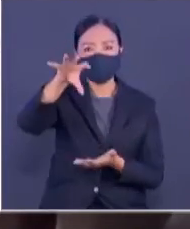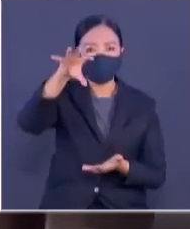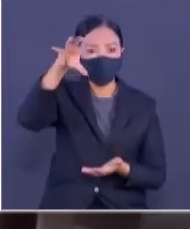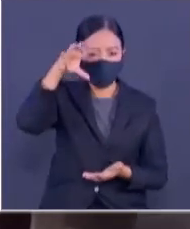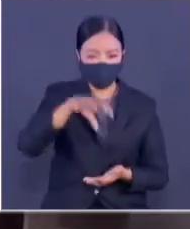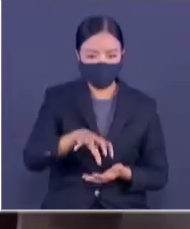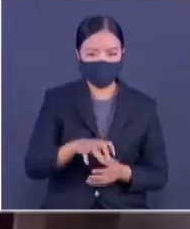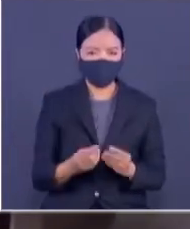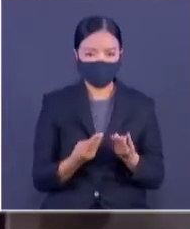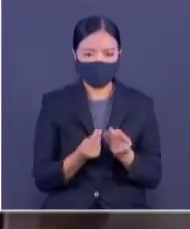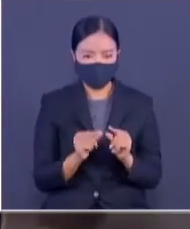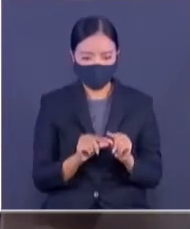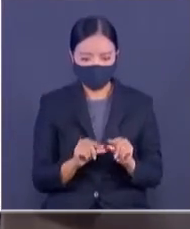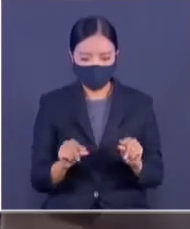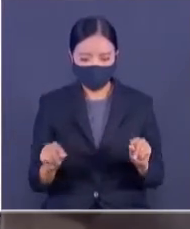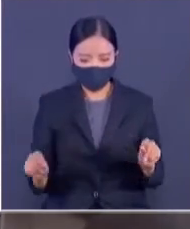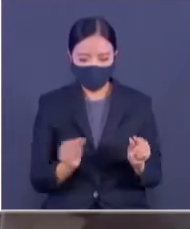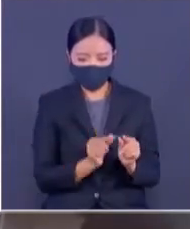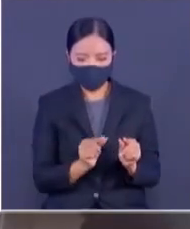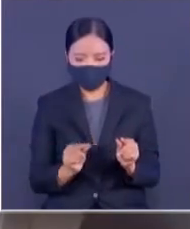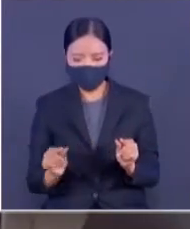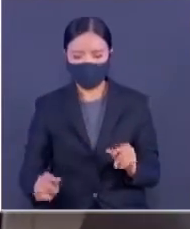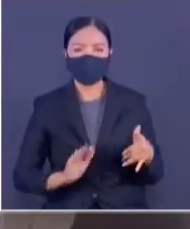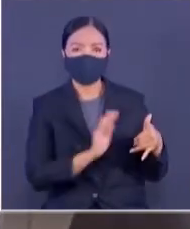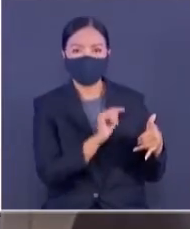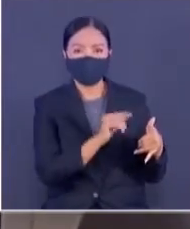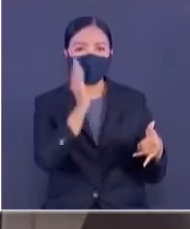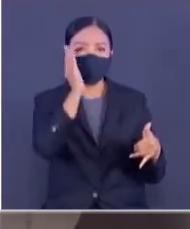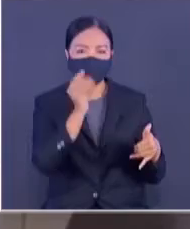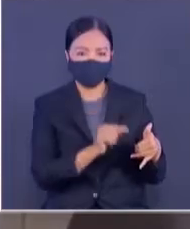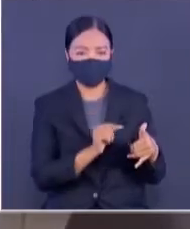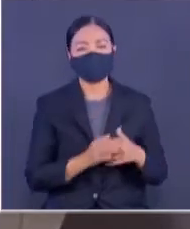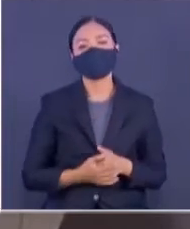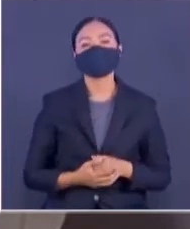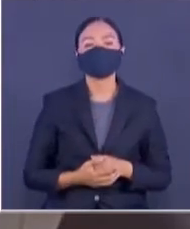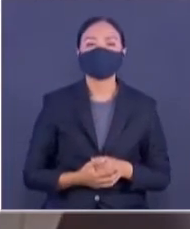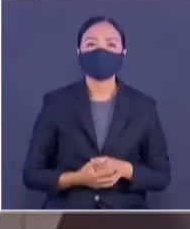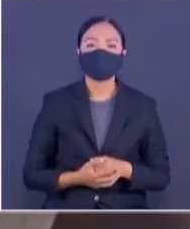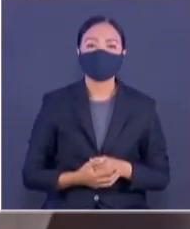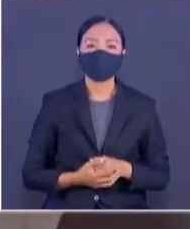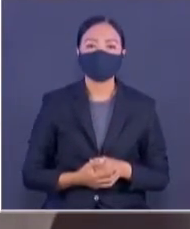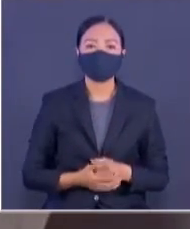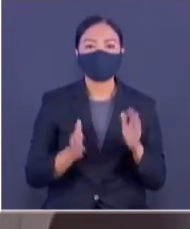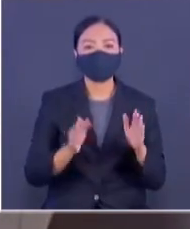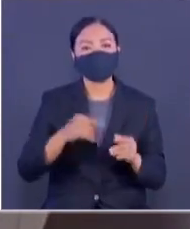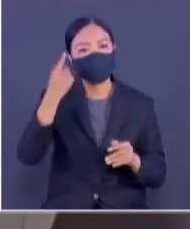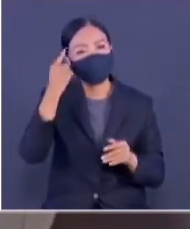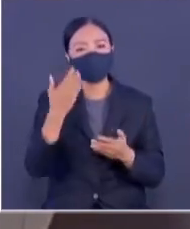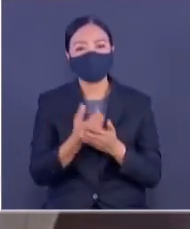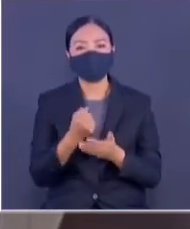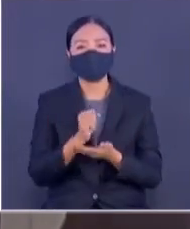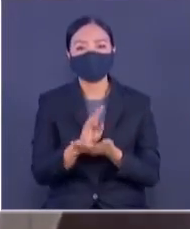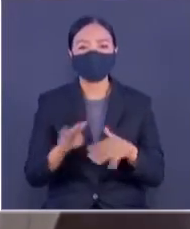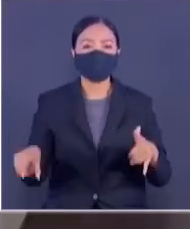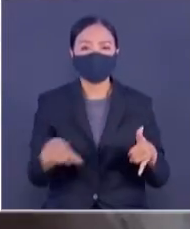ส เปลี่ยนเป็นบัญชีชื่อบัญชีมัน ครับก็เลยคือคนไม่รู้ก็ทำบุญเข้าไปท